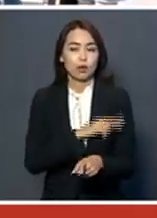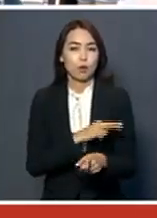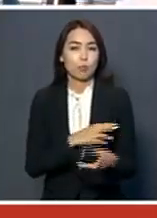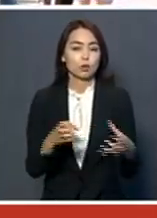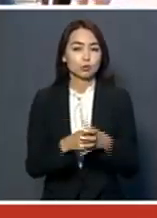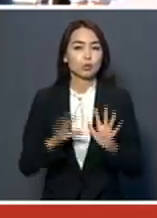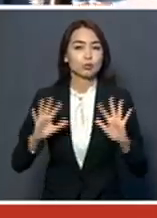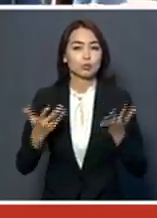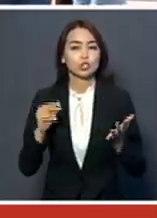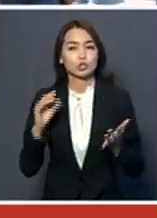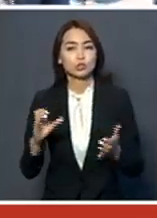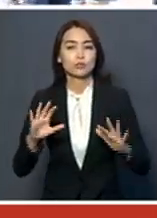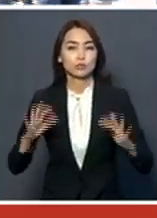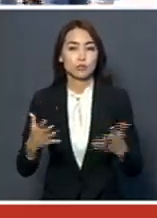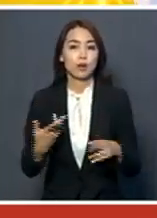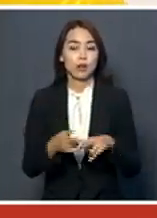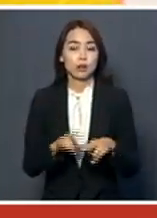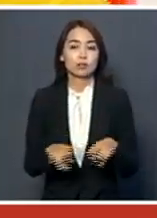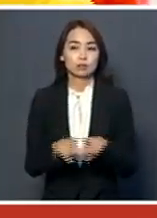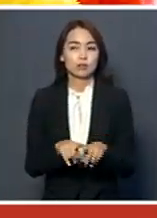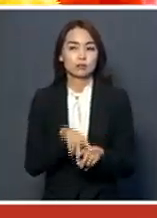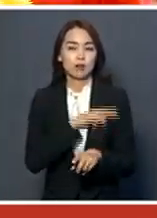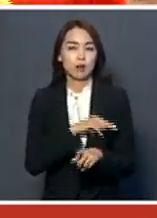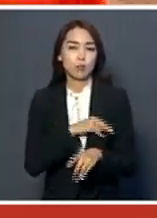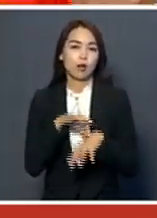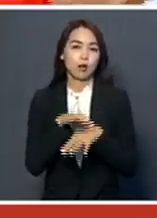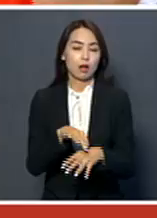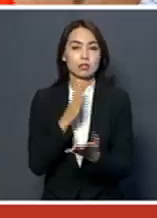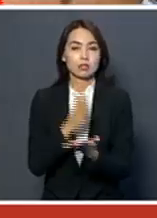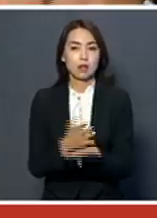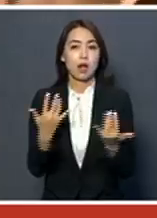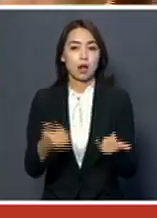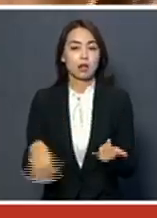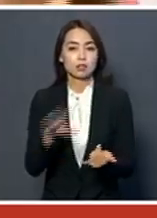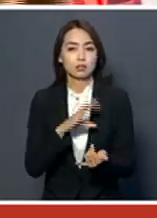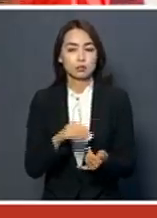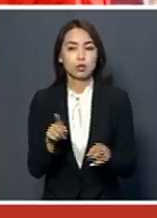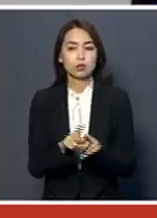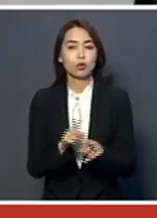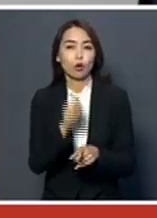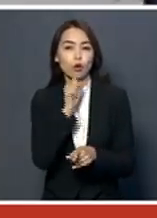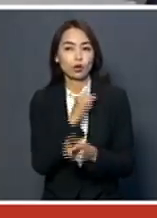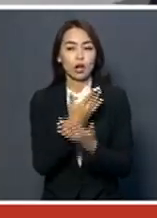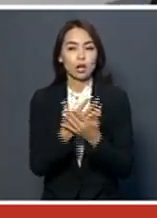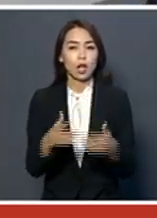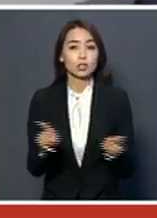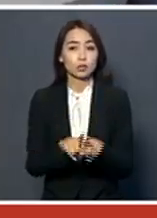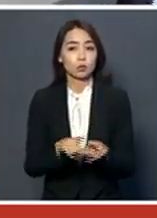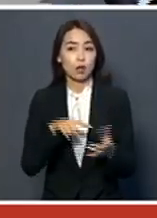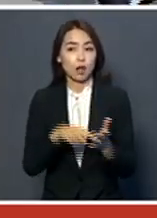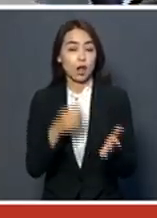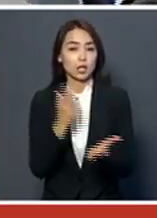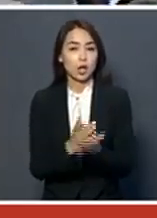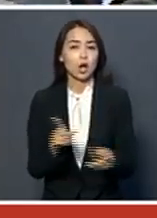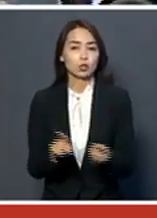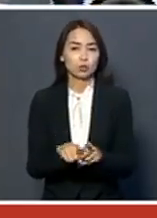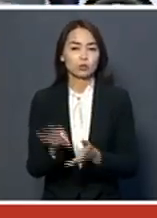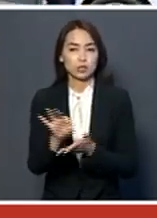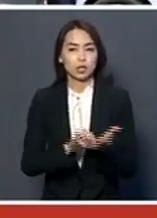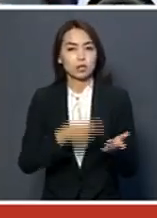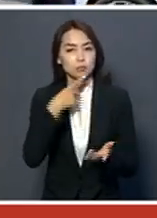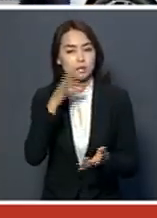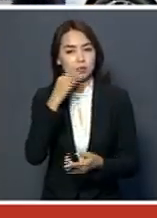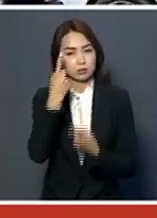жағдай департаменті мамандары қызмет көрсетуде. Иесіз қалған үйлерде ұрлық қарлық фактілері орын алған болса, дереу 400